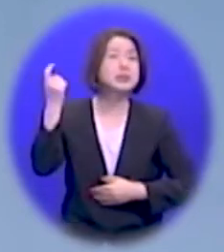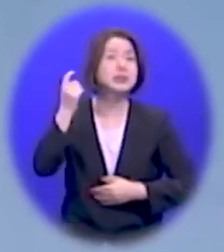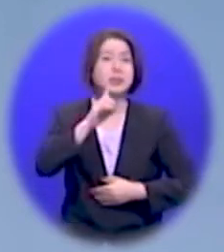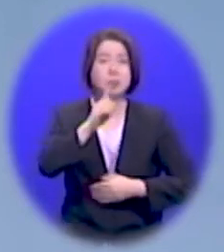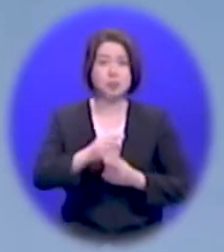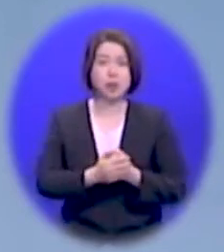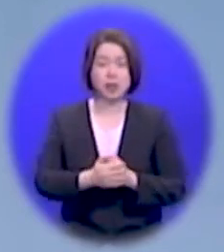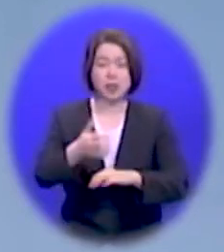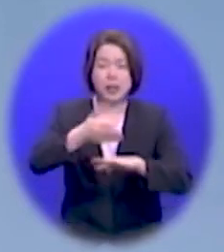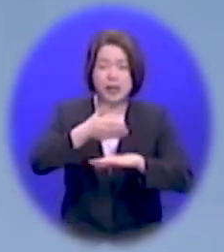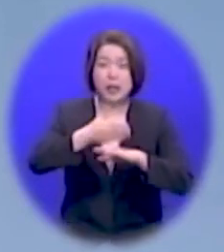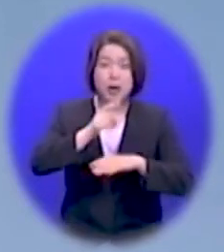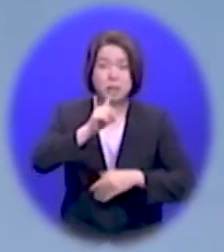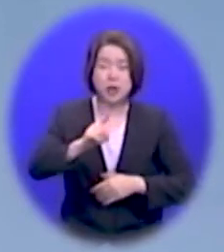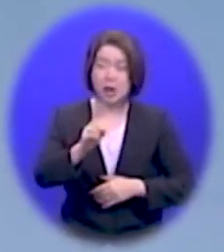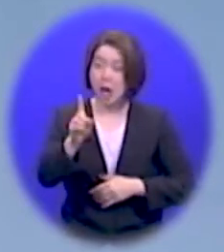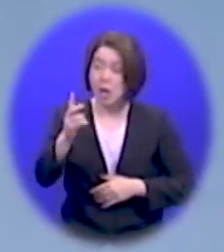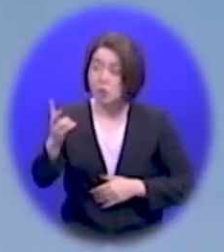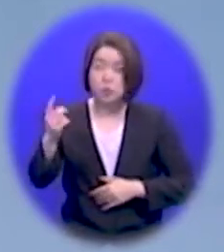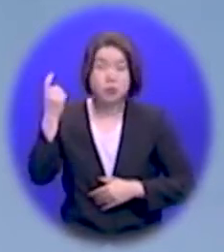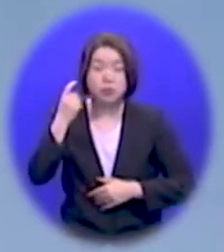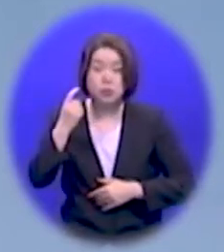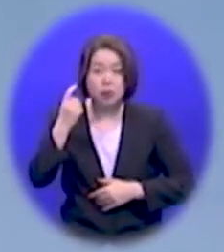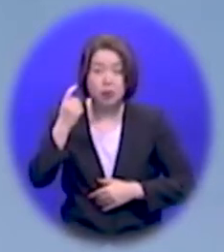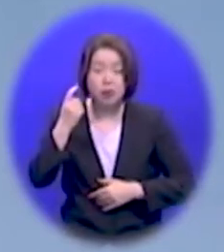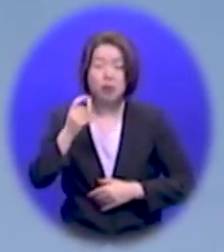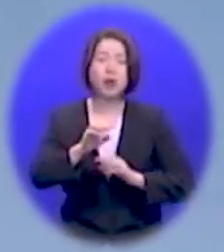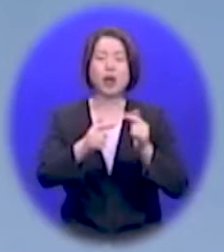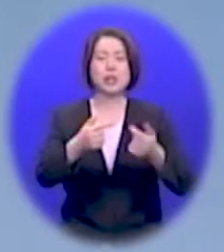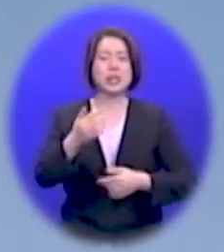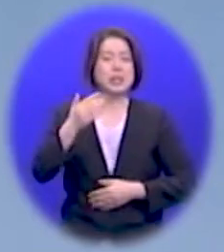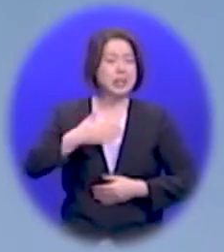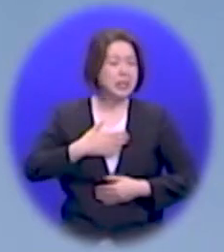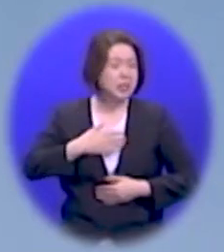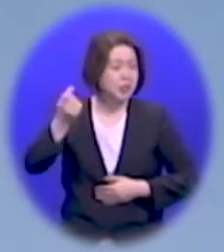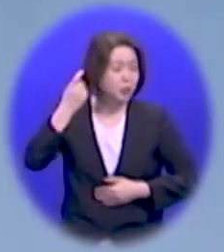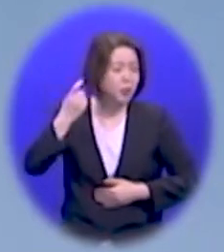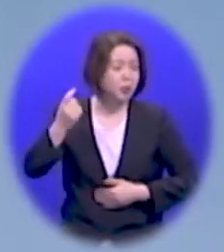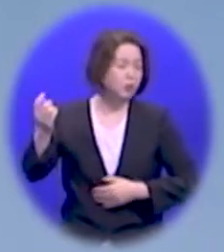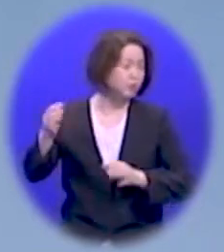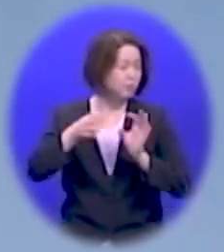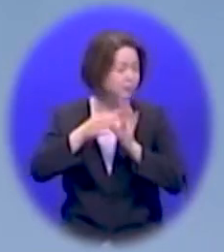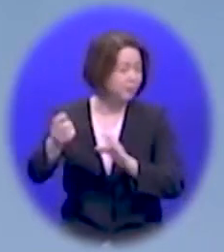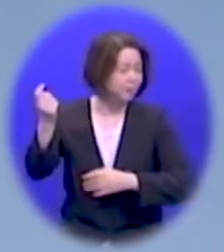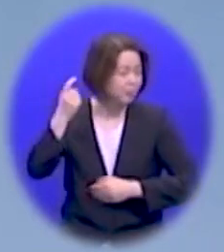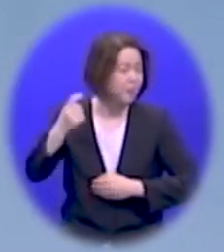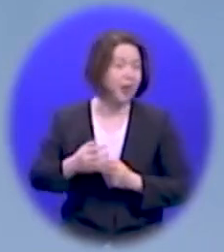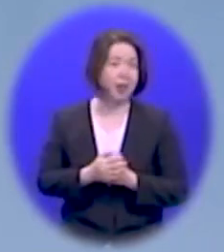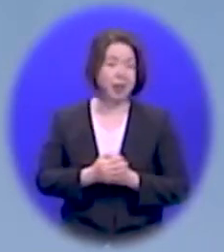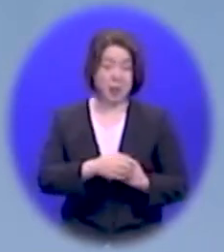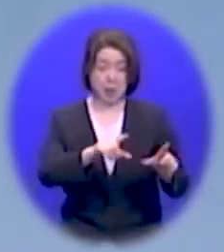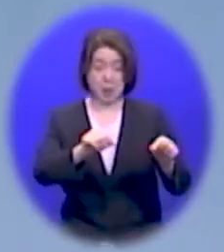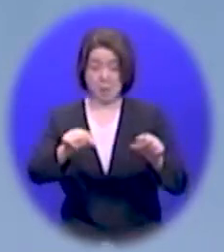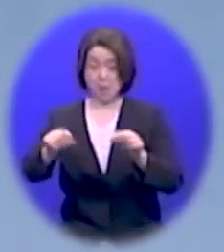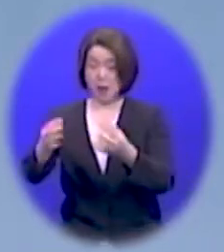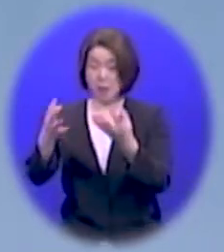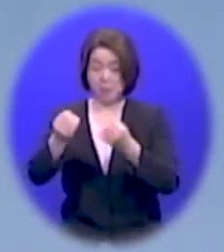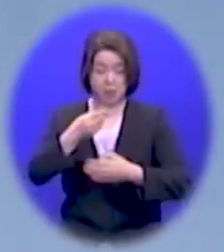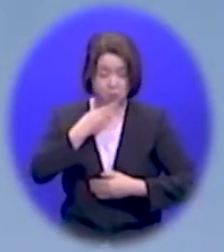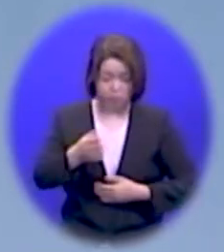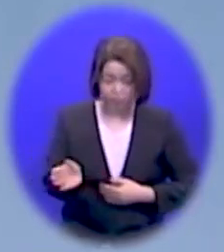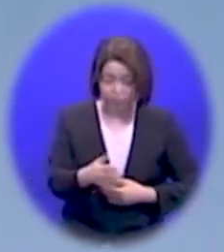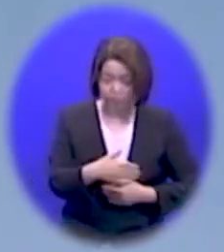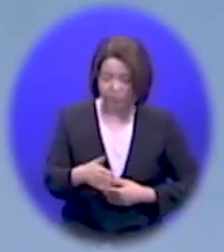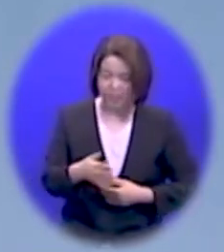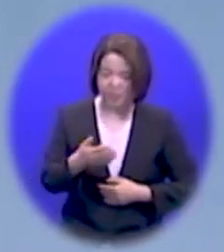감사 라는 말을 한 두번 들었습니까 제 기회도 쟁쟁 합니다 반찬이 별로 없어서 밥 먹기 싫다 할